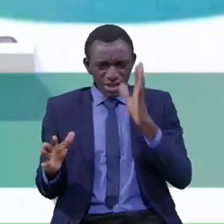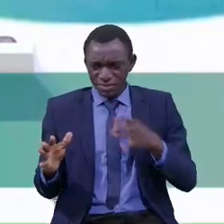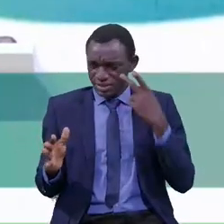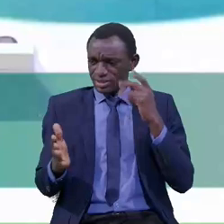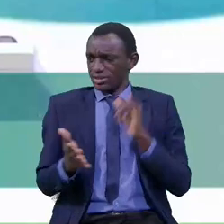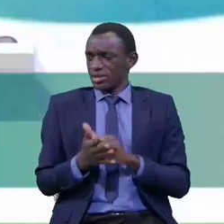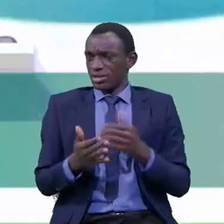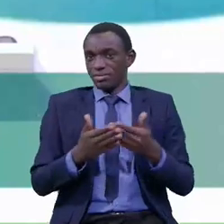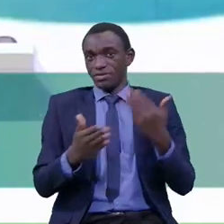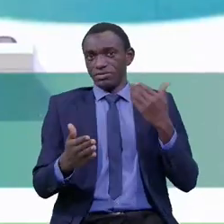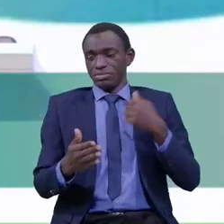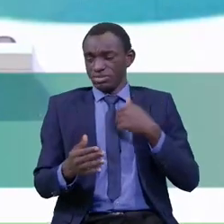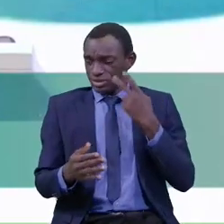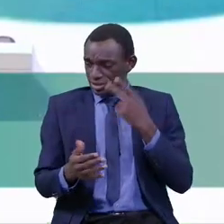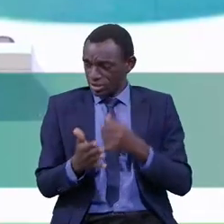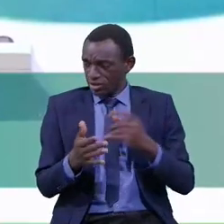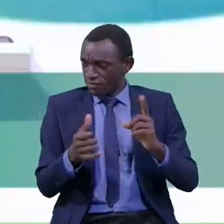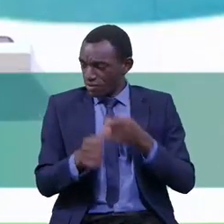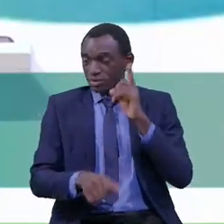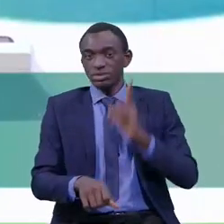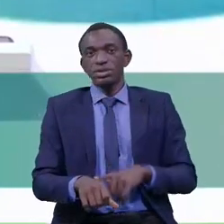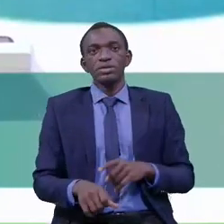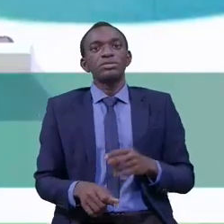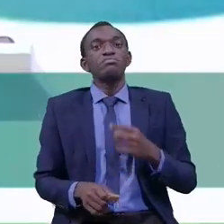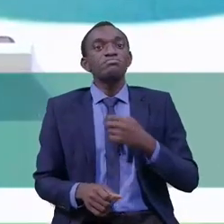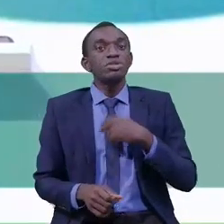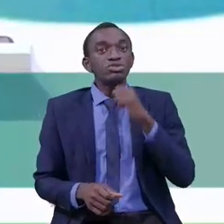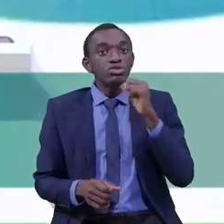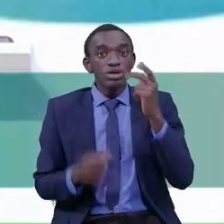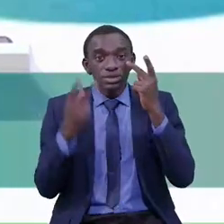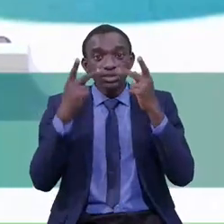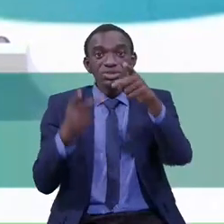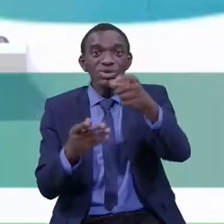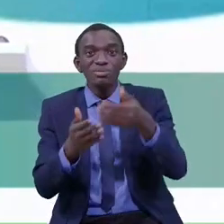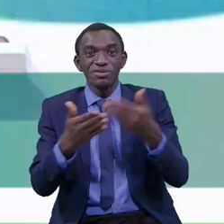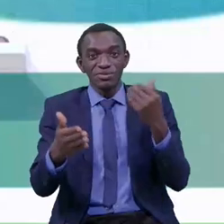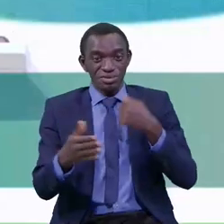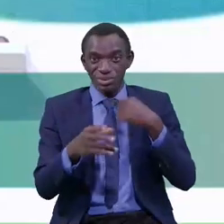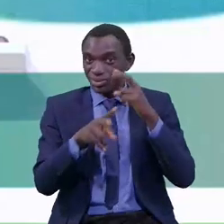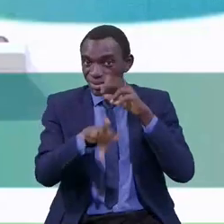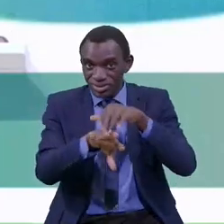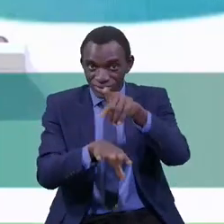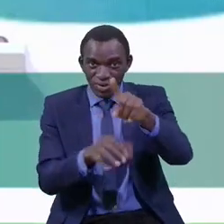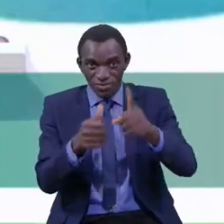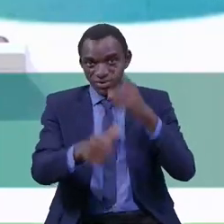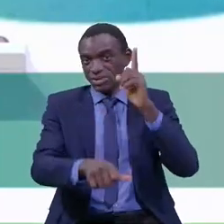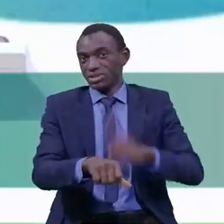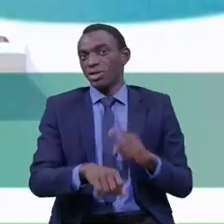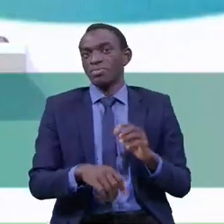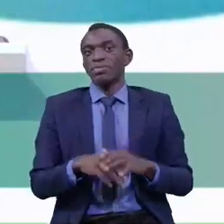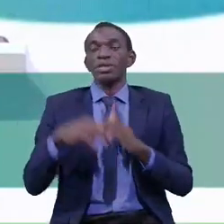fois. Je ne te voyais pas avant. Je te regarde pour la première fois. Et le Seigneur de